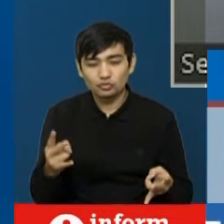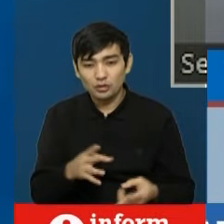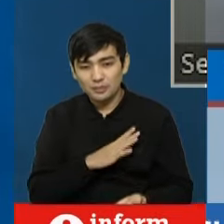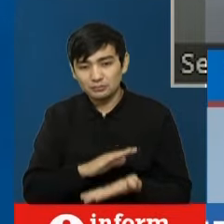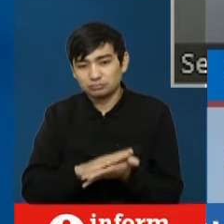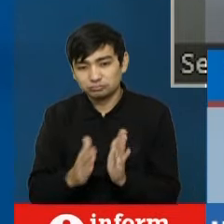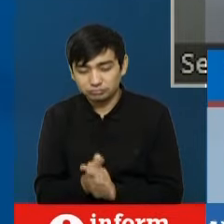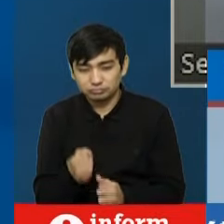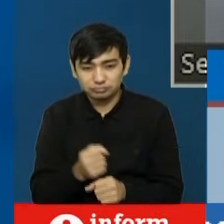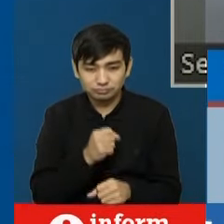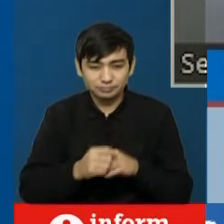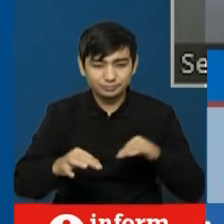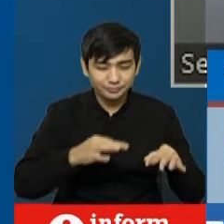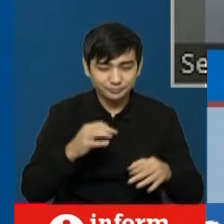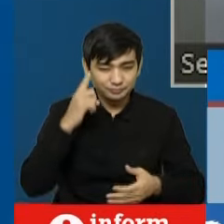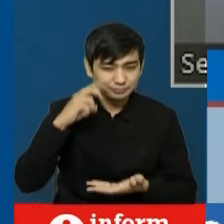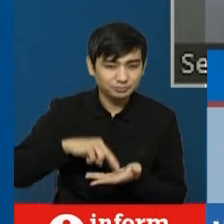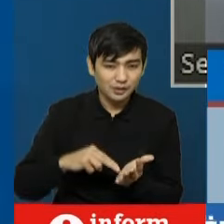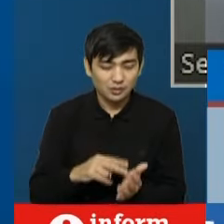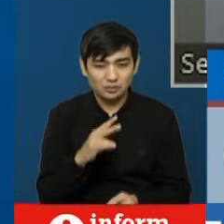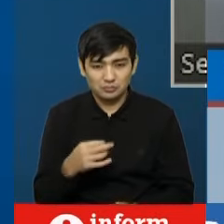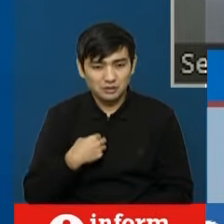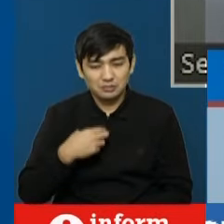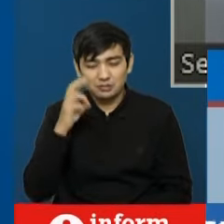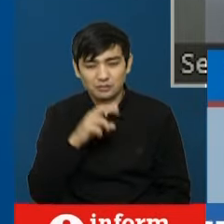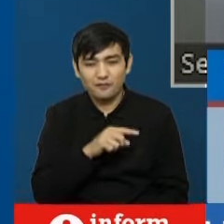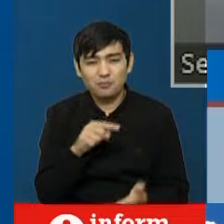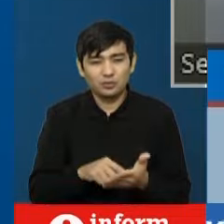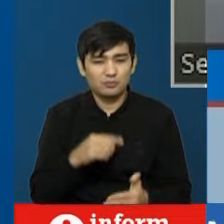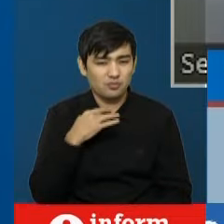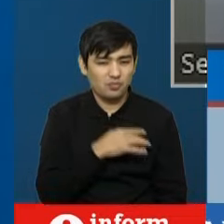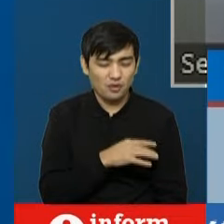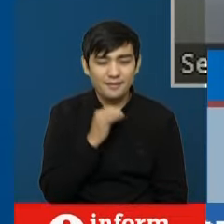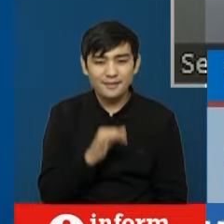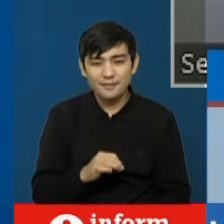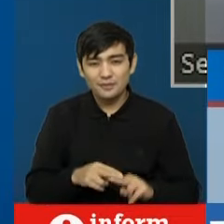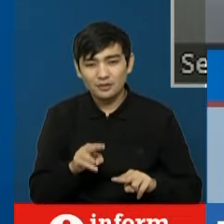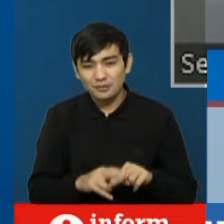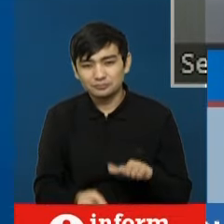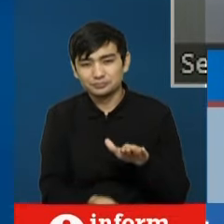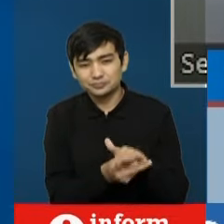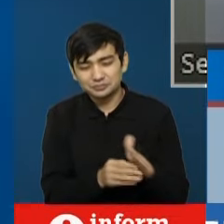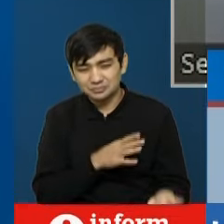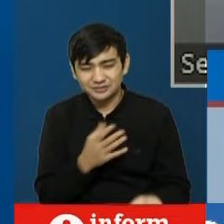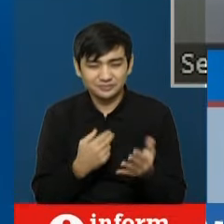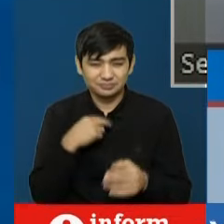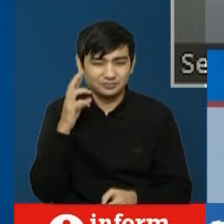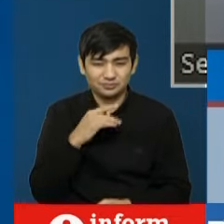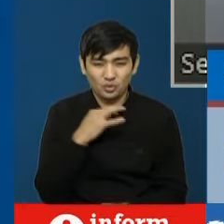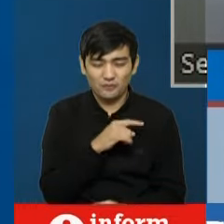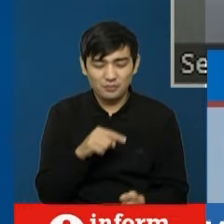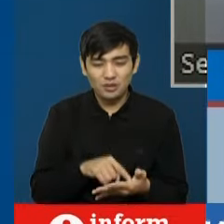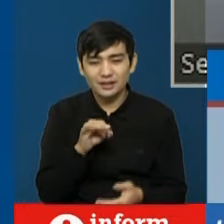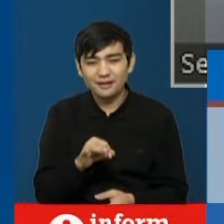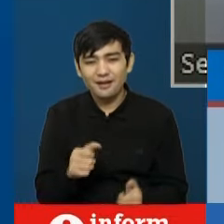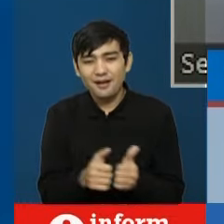Или это идет сознательно. Ну, я не знаю, тут много вопросов, там, возможно, и коррупционной составляющей, да. Но зона